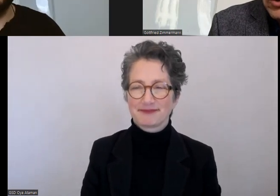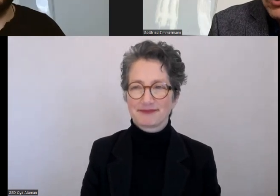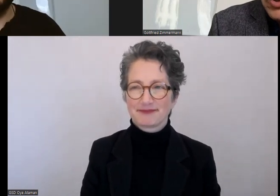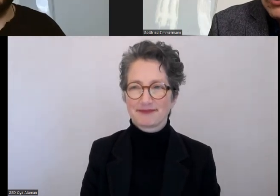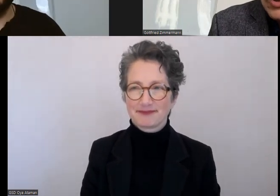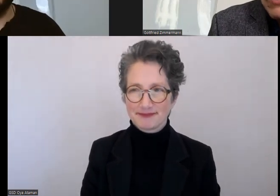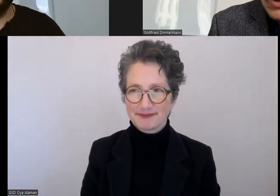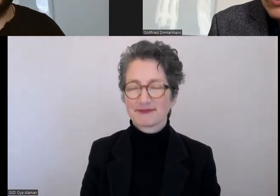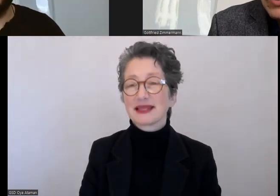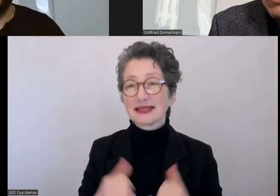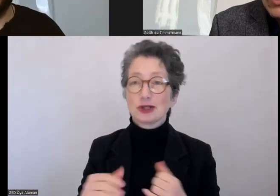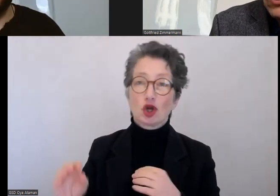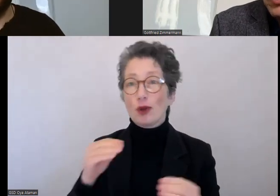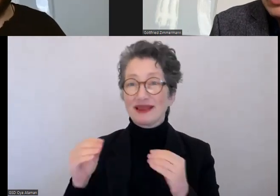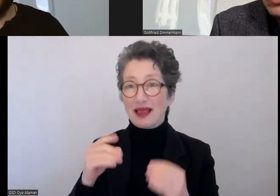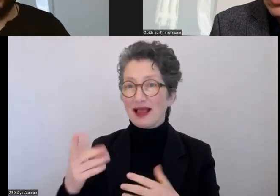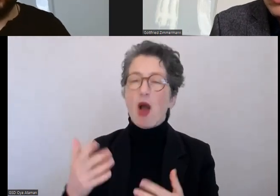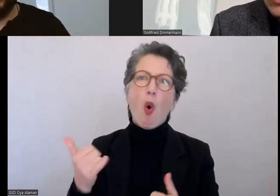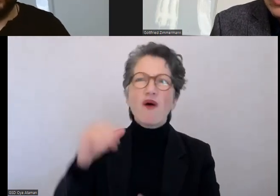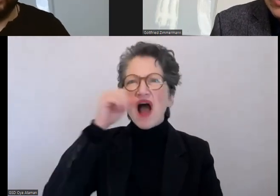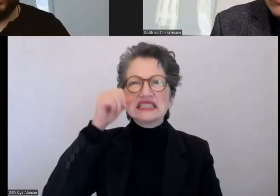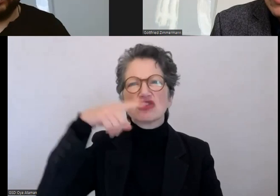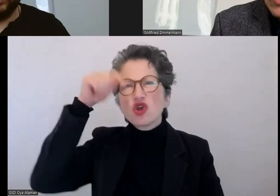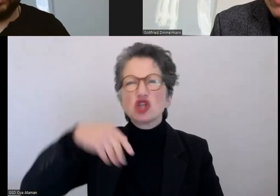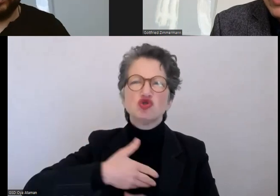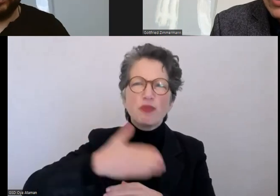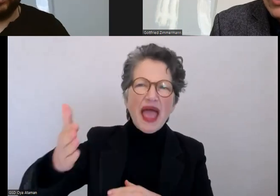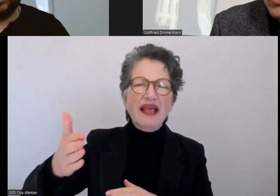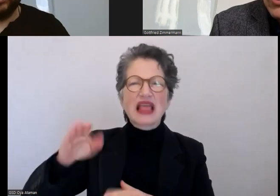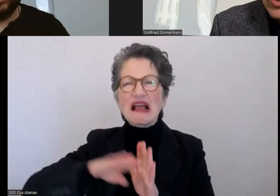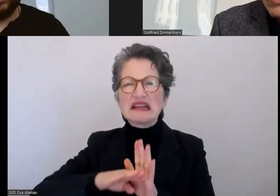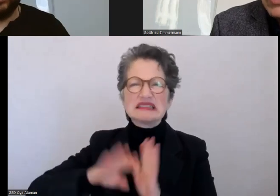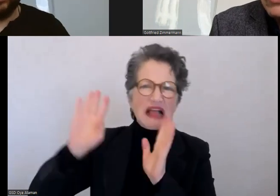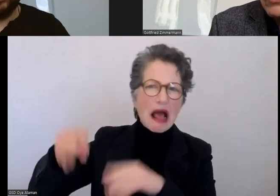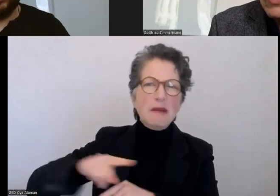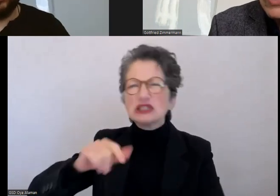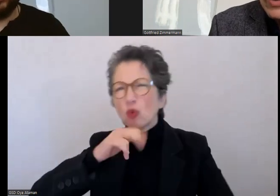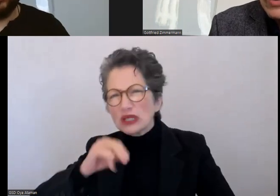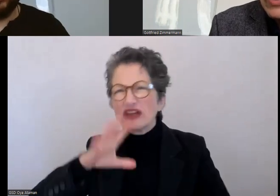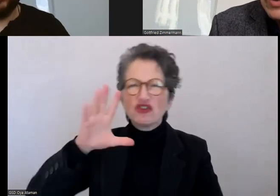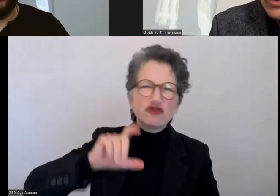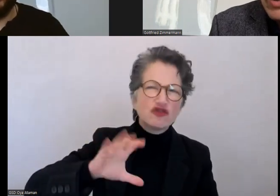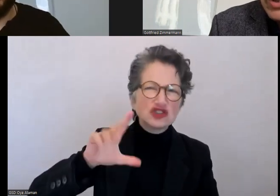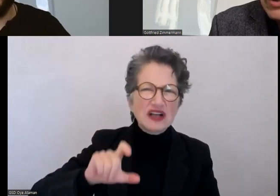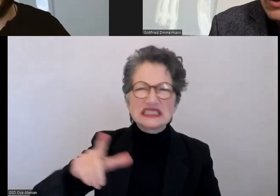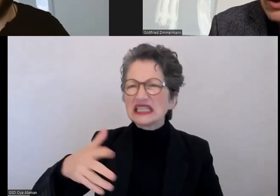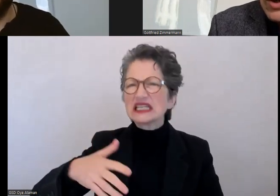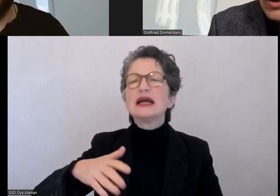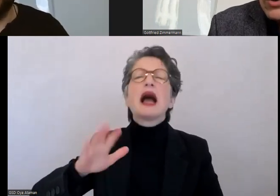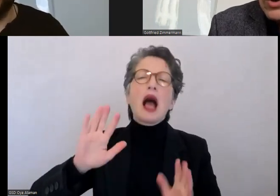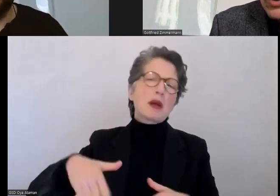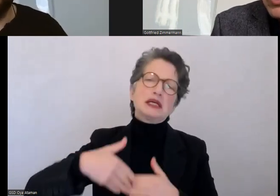Okay, jetzt kommt ein Kommentar. Ich finde es Wahnsinn, dass man so spät in Deutschland diese Regel, das Gesetz walten lässt. Bis Juni 2025 ist es ja nicht mehr